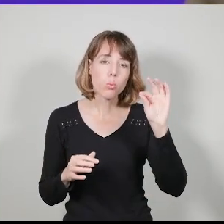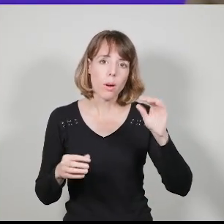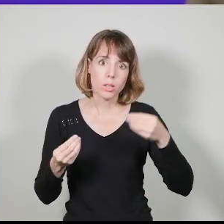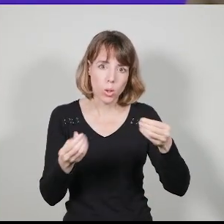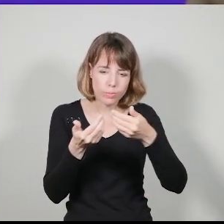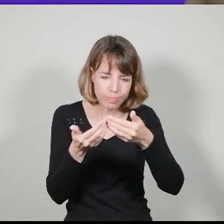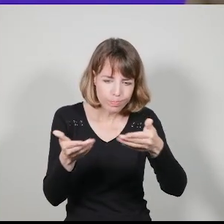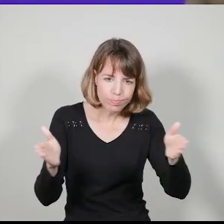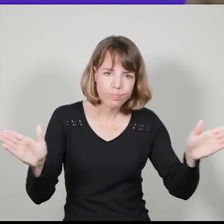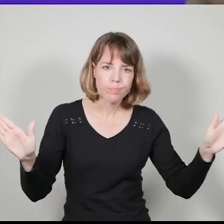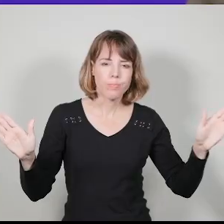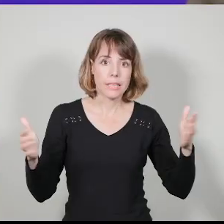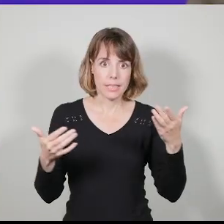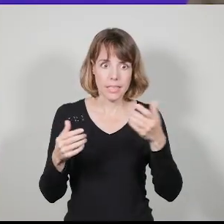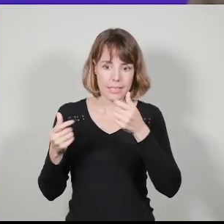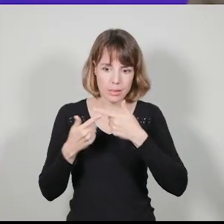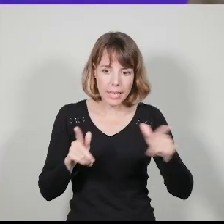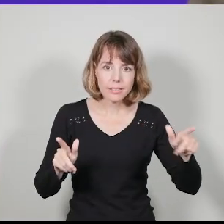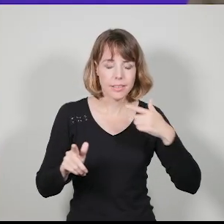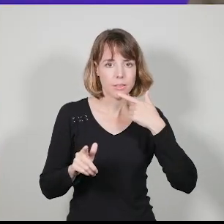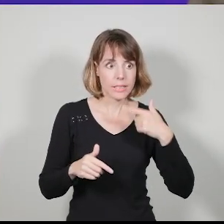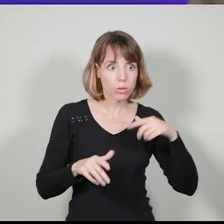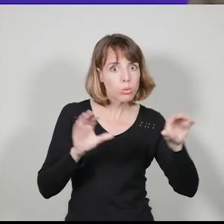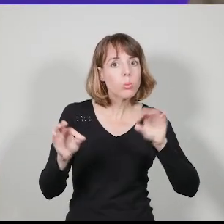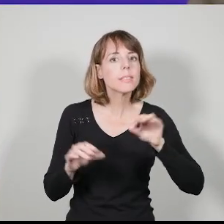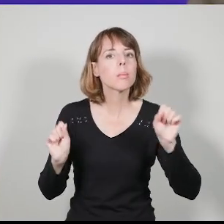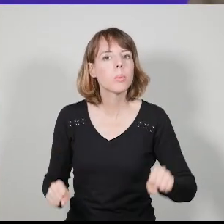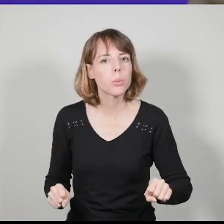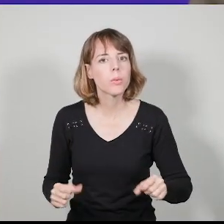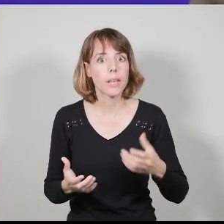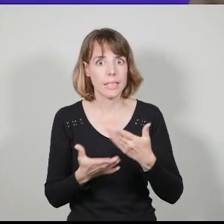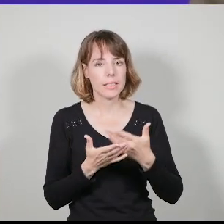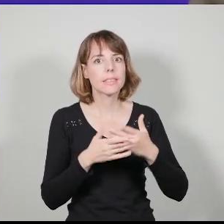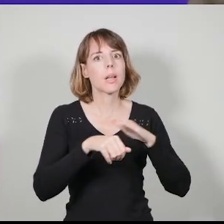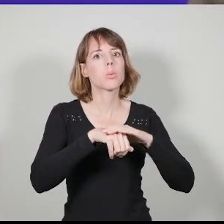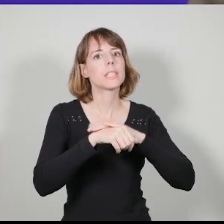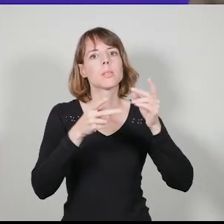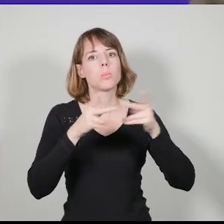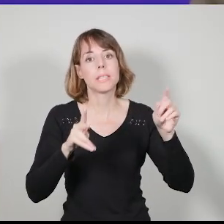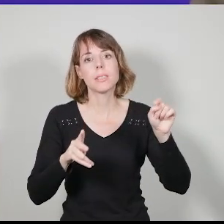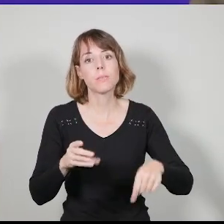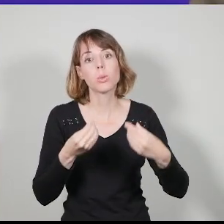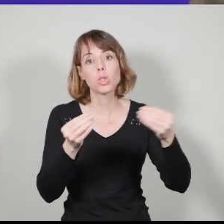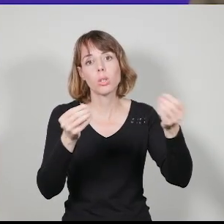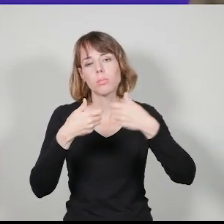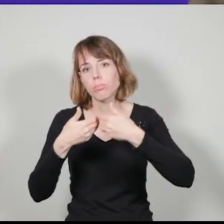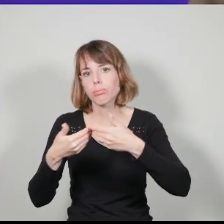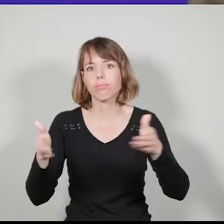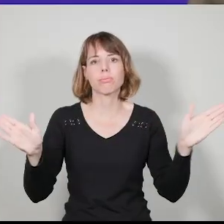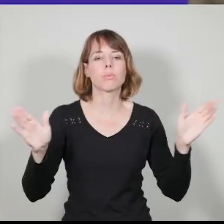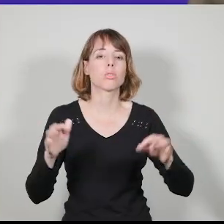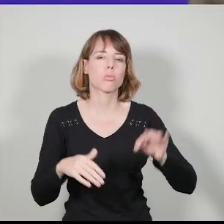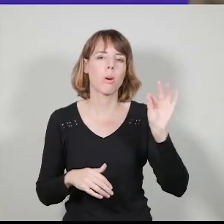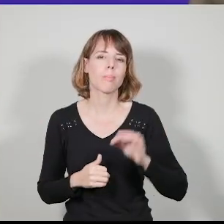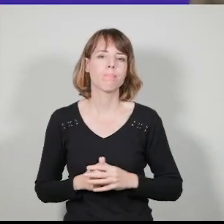plus de liberté. Et c'est là l'enjeu, finalement, de la politique publique. Et c'est là où on peut rejoindre et décloisonner ce champ